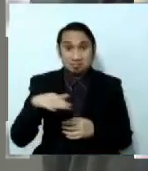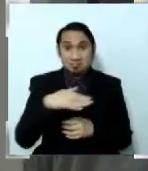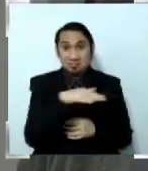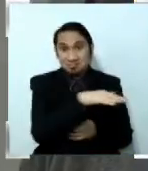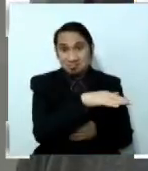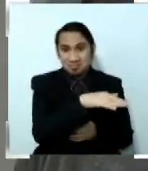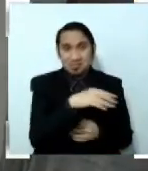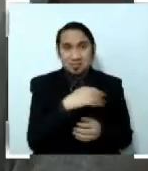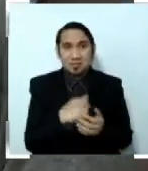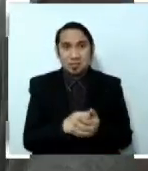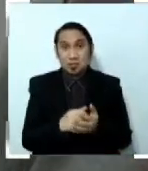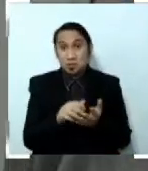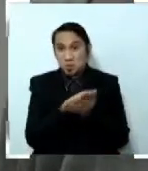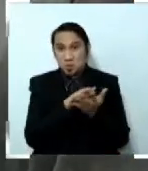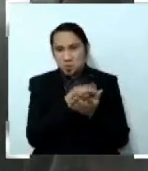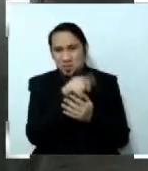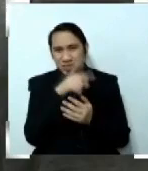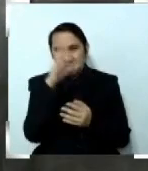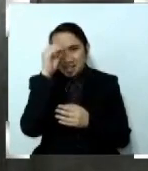na si Arvin Tan.